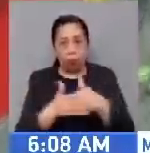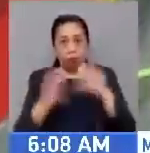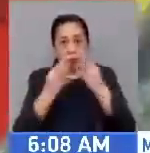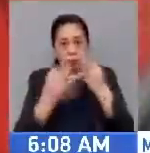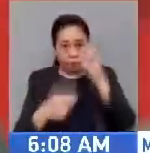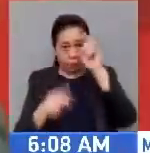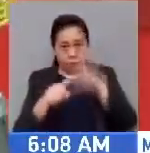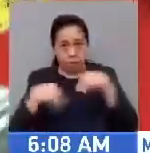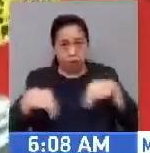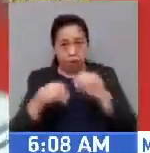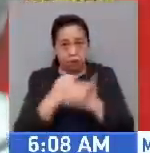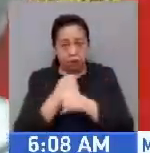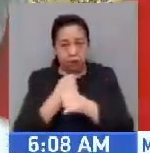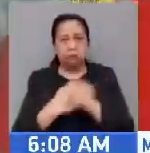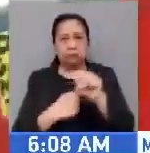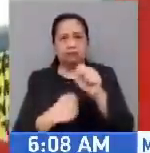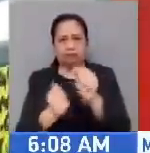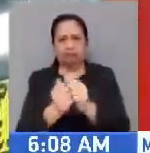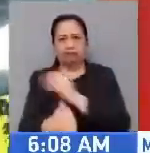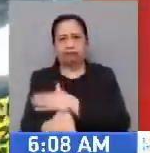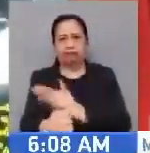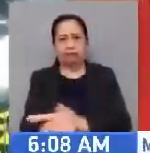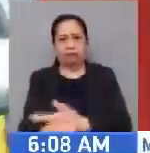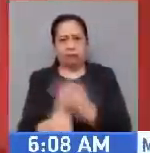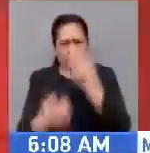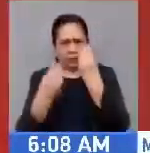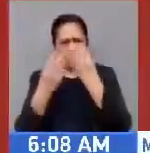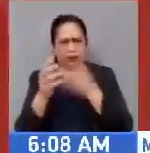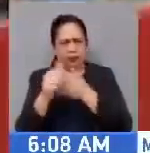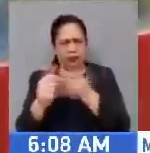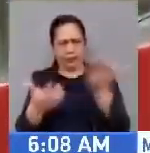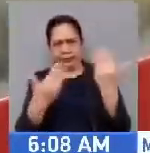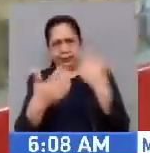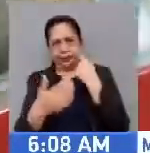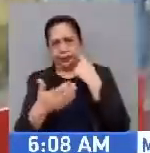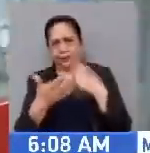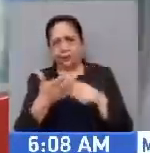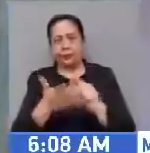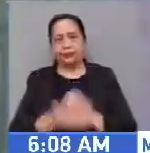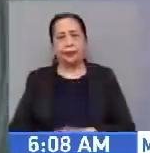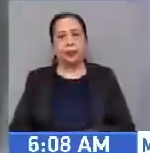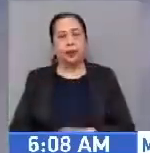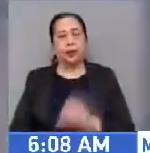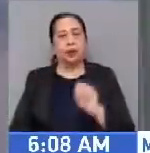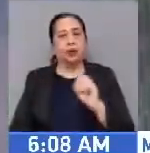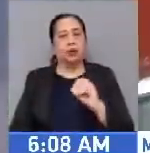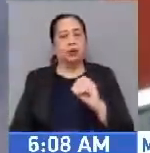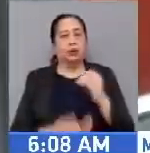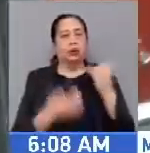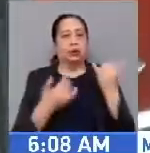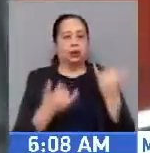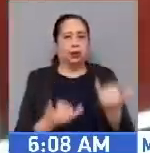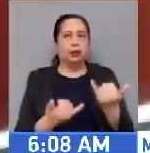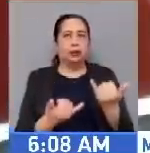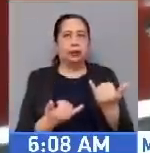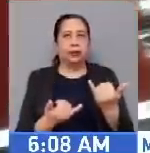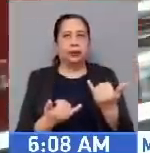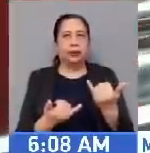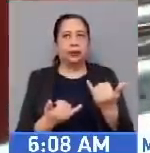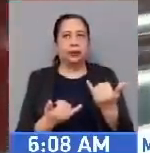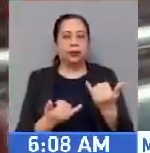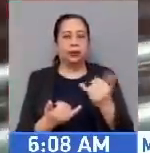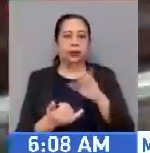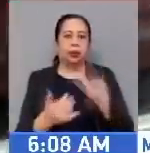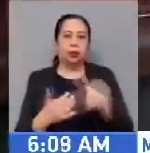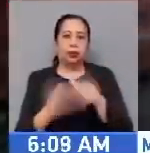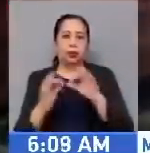Opo, mga anak ko po. Ituro nyo po sa atin, Tay. Alika. So ngayon po, buong pamilya nyo, ilan po yung mga anak po ninyo?